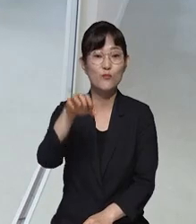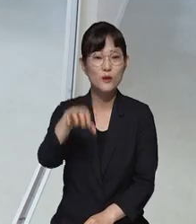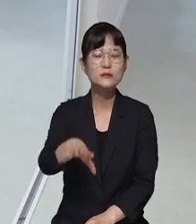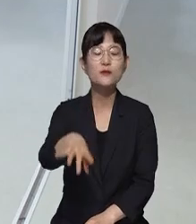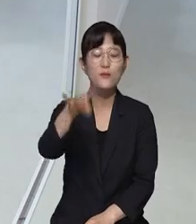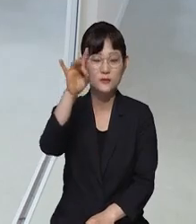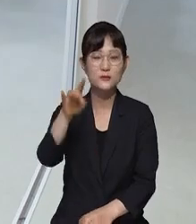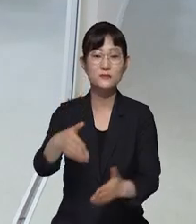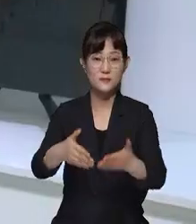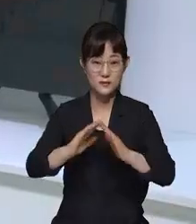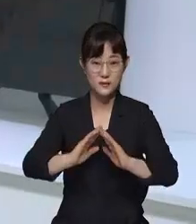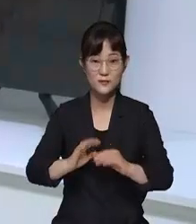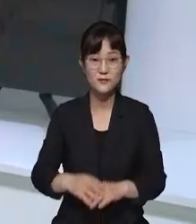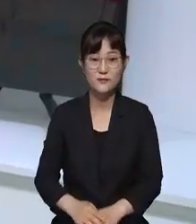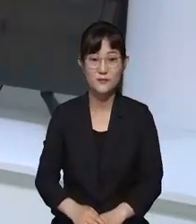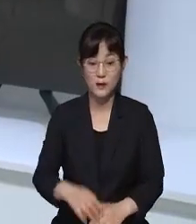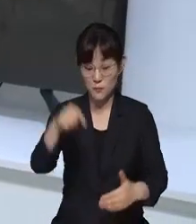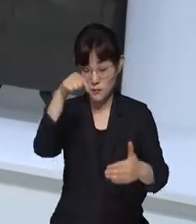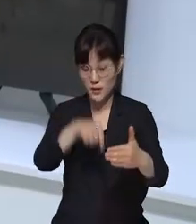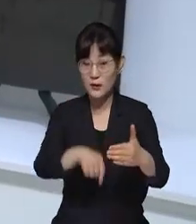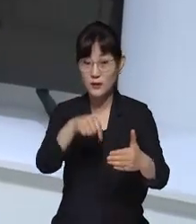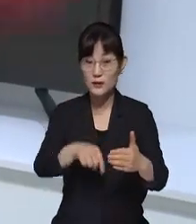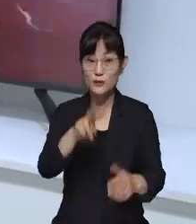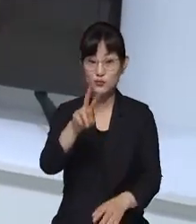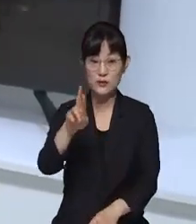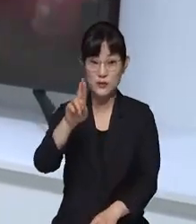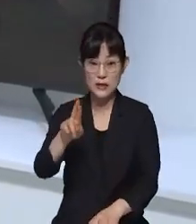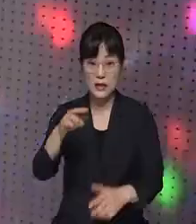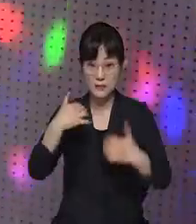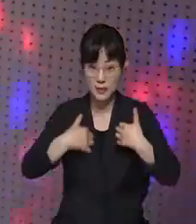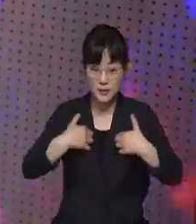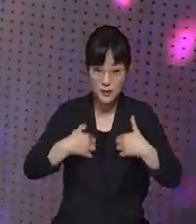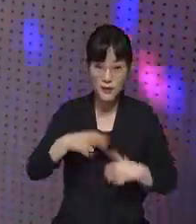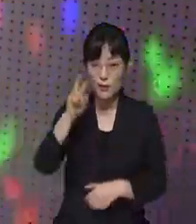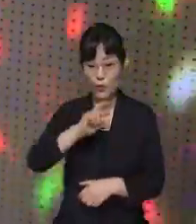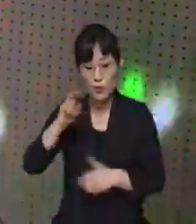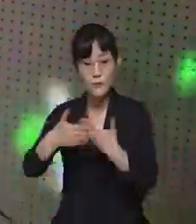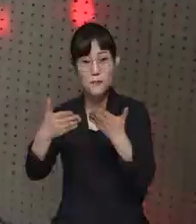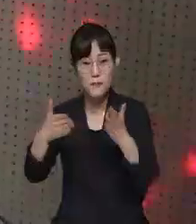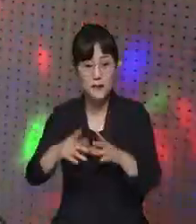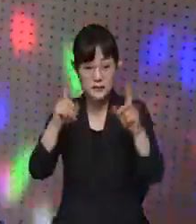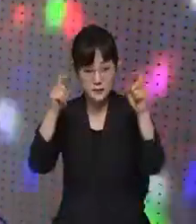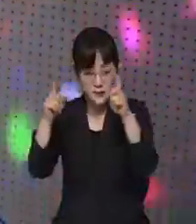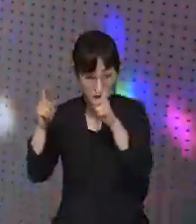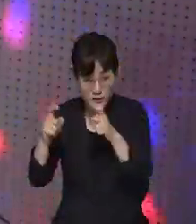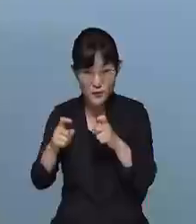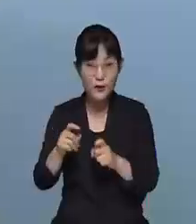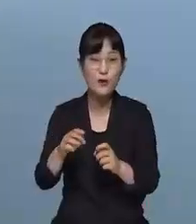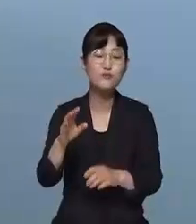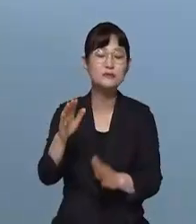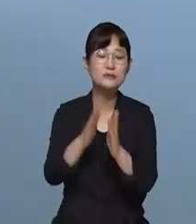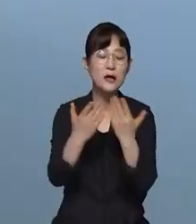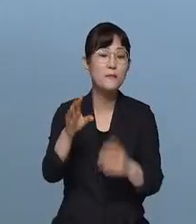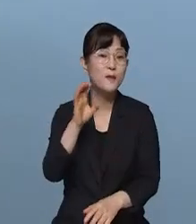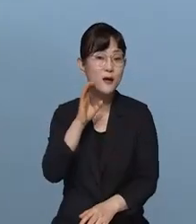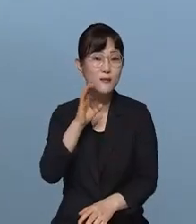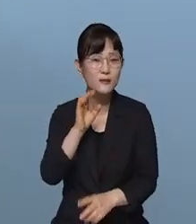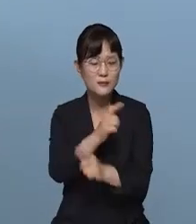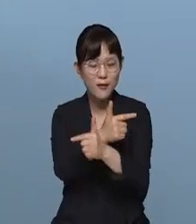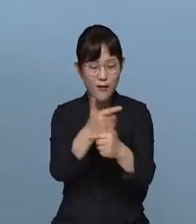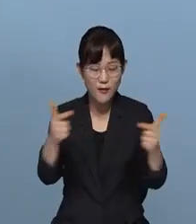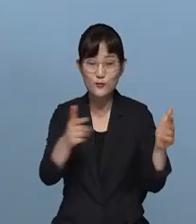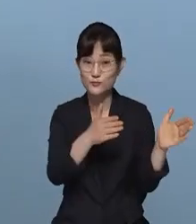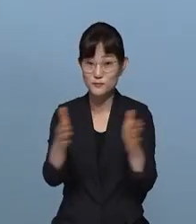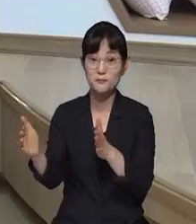첫 번째입니다. 내부에는 VR 게임과 노래방, 스티커 사진기와 북카페 등 다양한